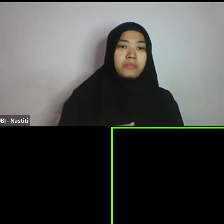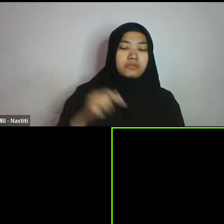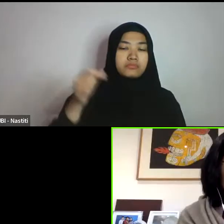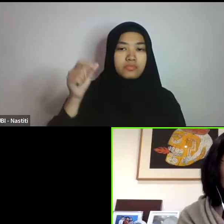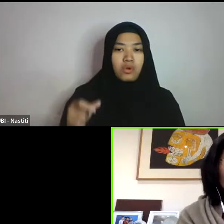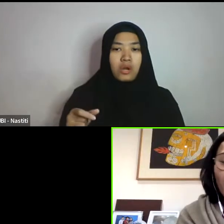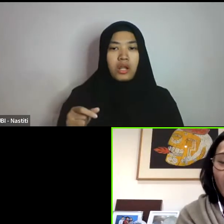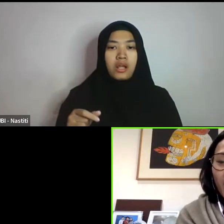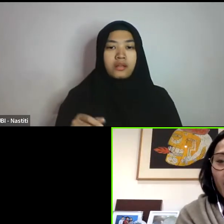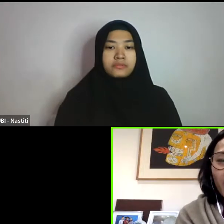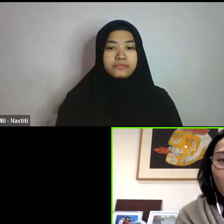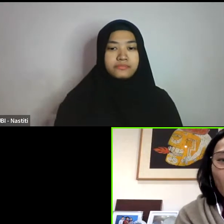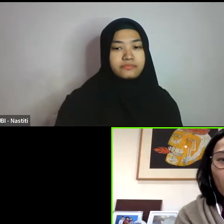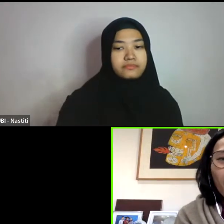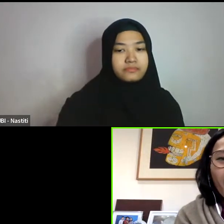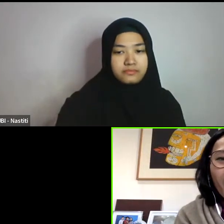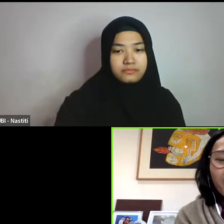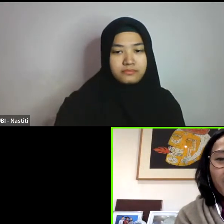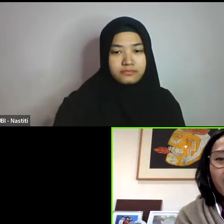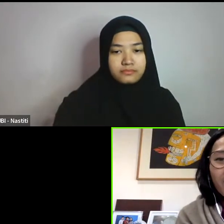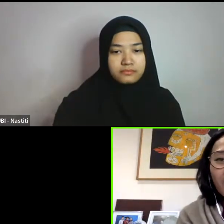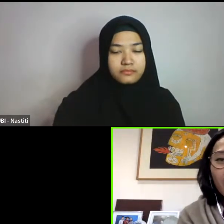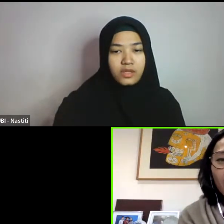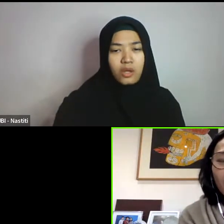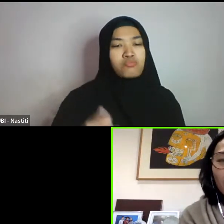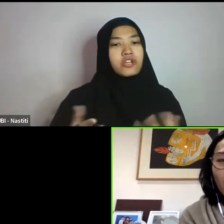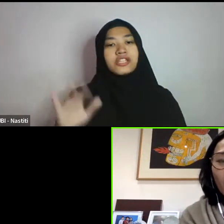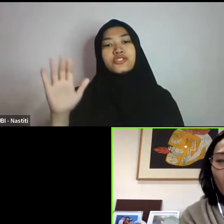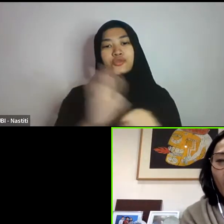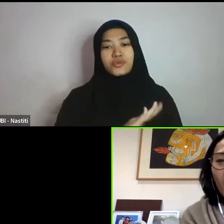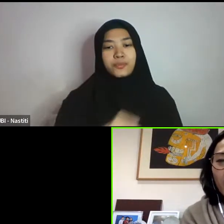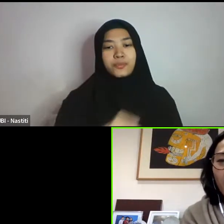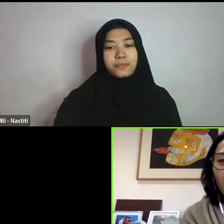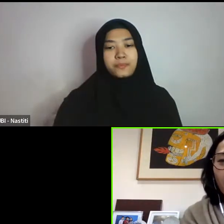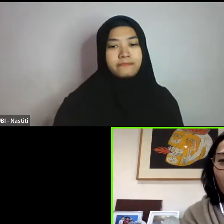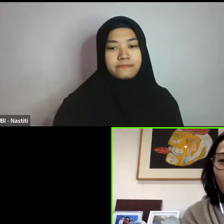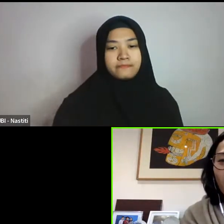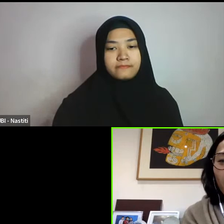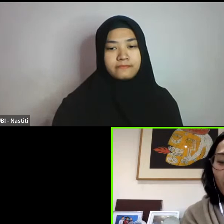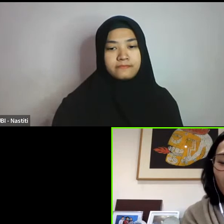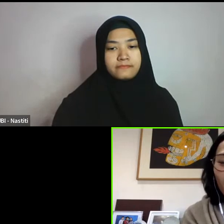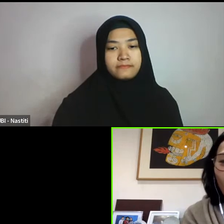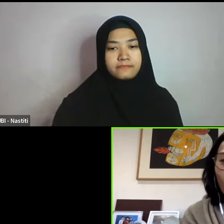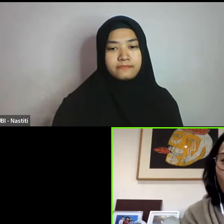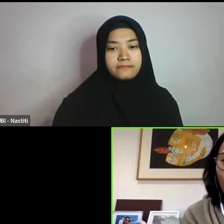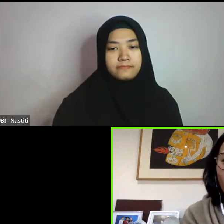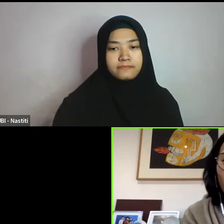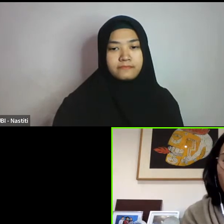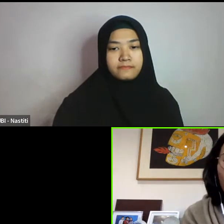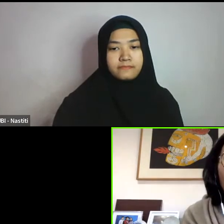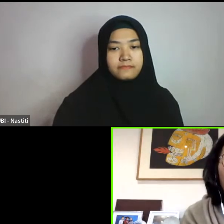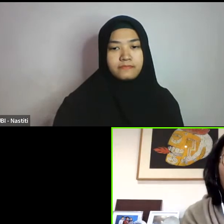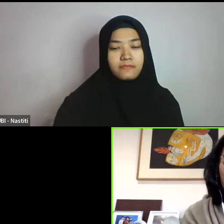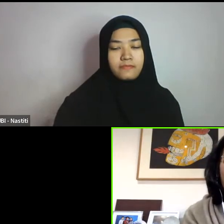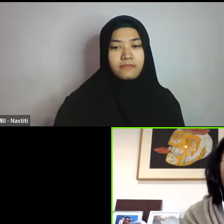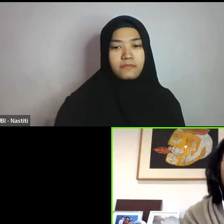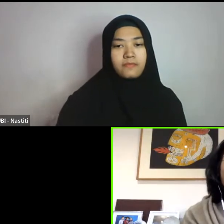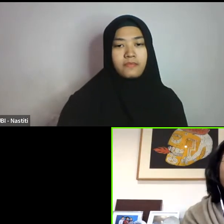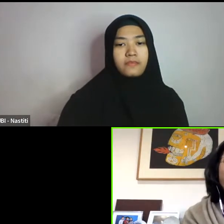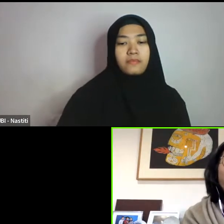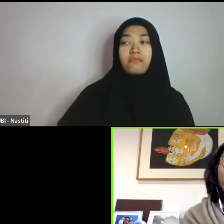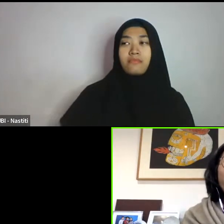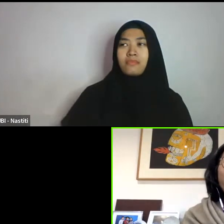people, probably what Pak Hans just shared with us are those stories is quite